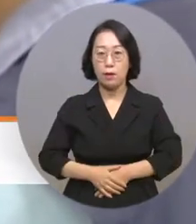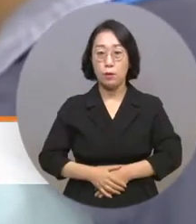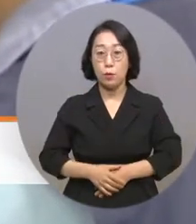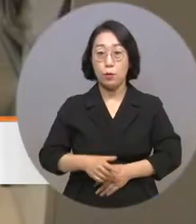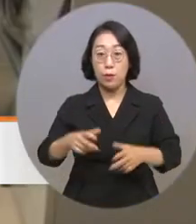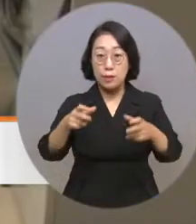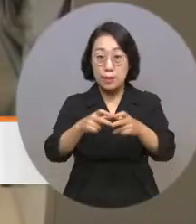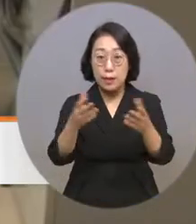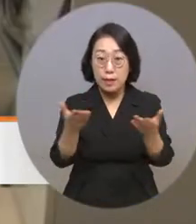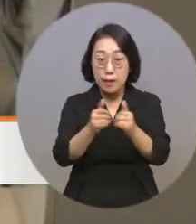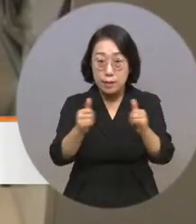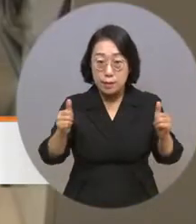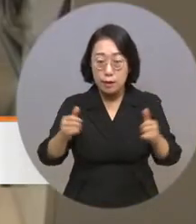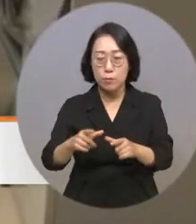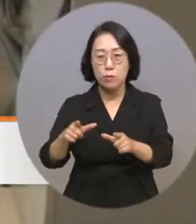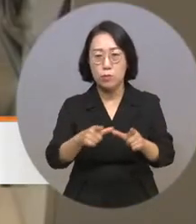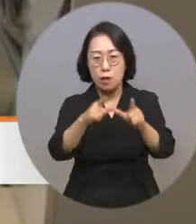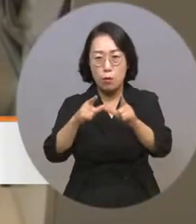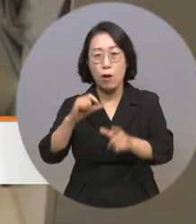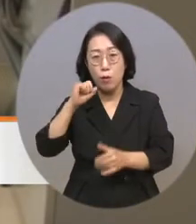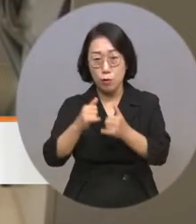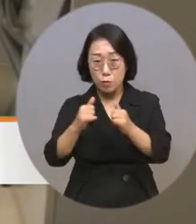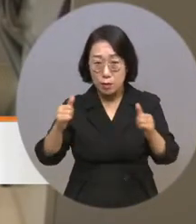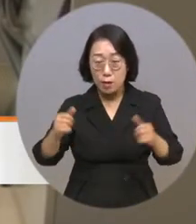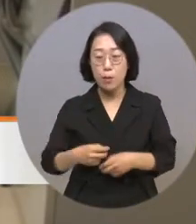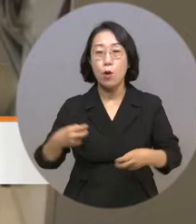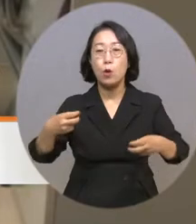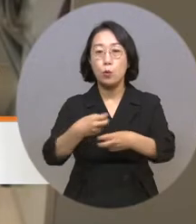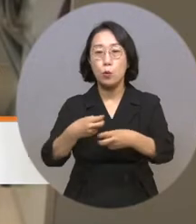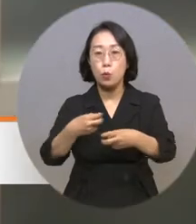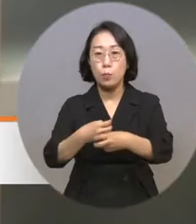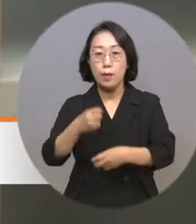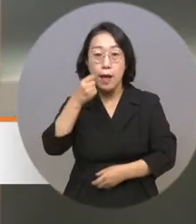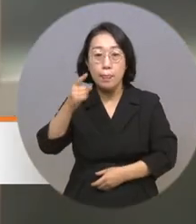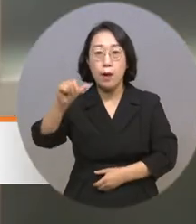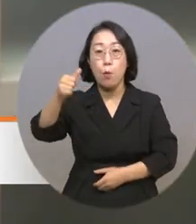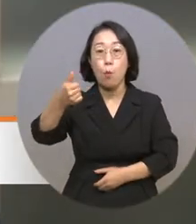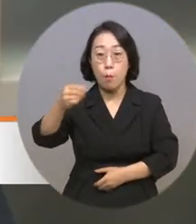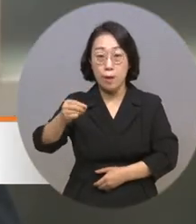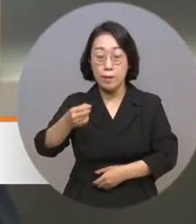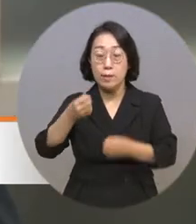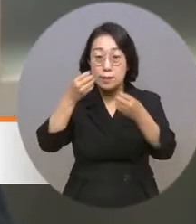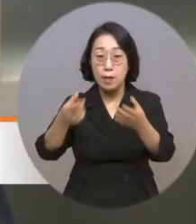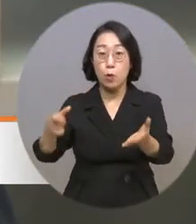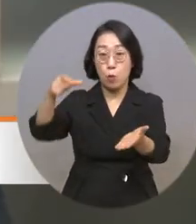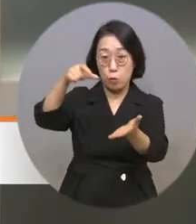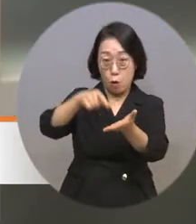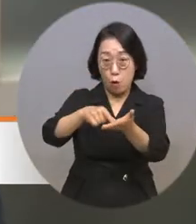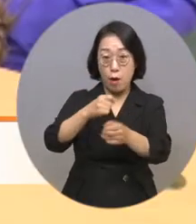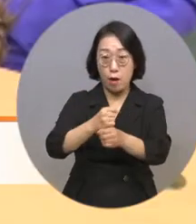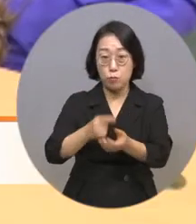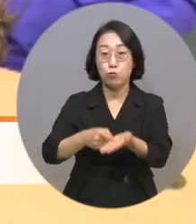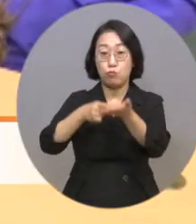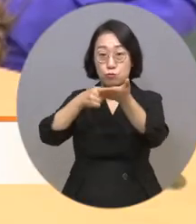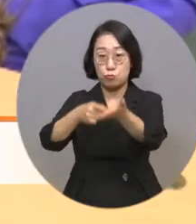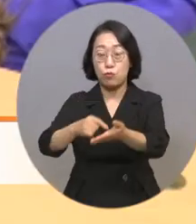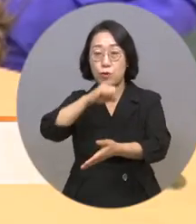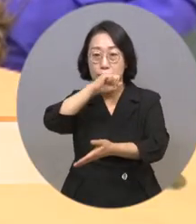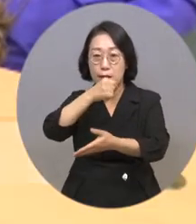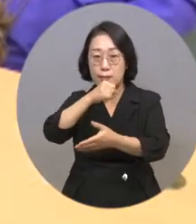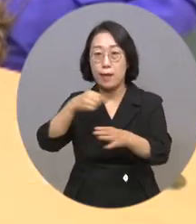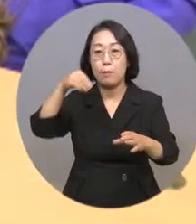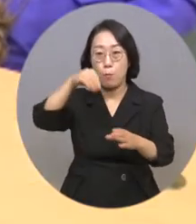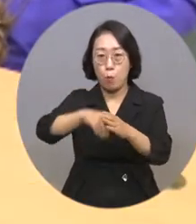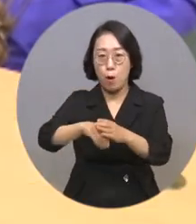장애인 근로자와 저소득 장애인을 위해 교통비 월 5만 원을 신규 반영해달라는 요구를 예산안에 포함하기로